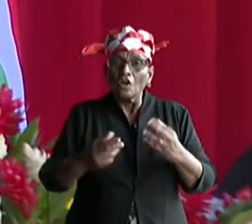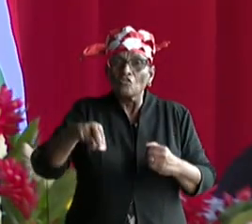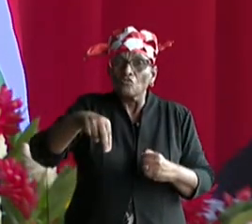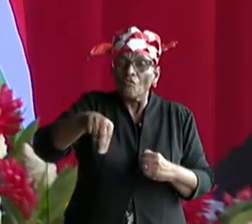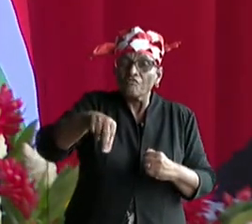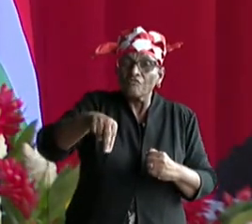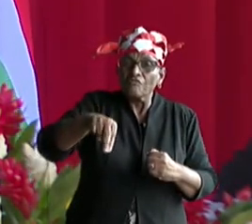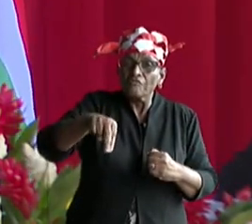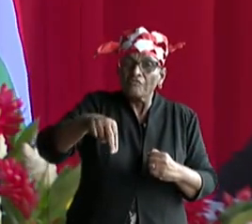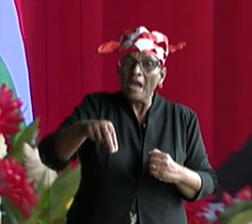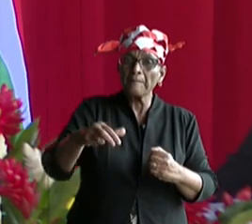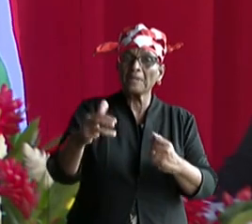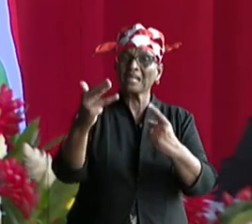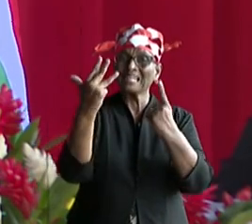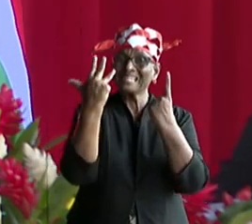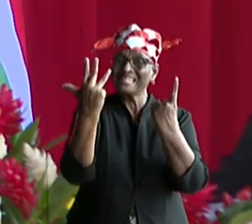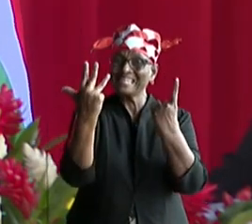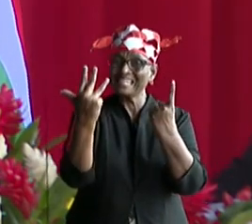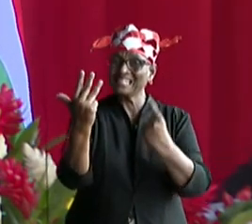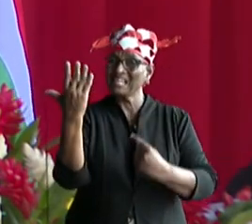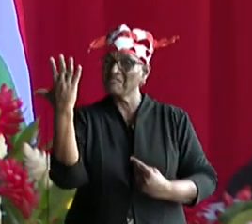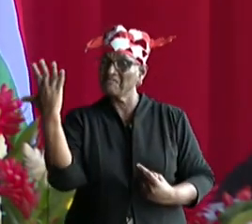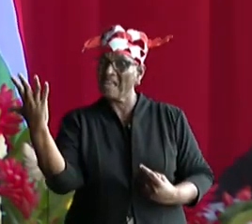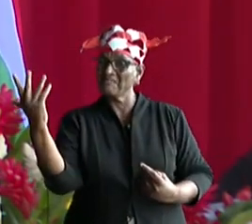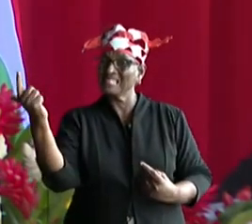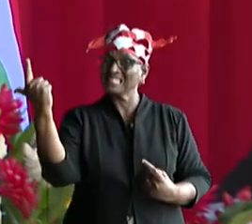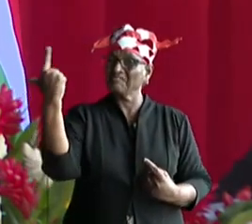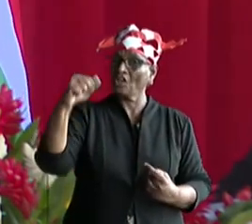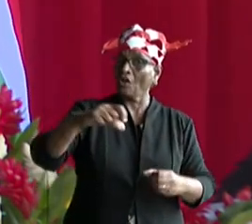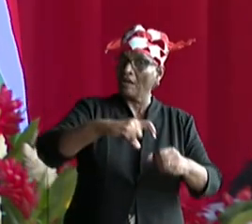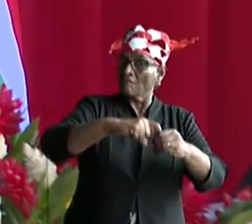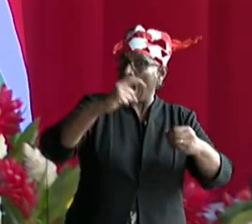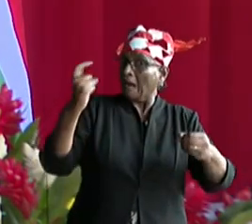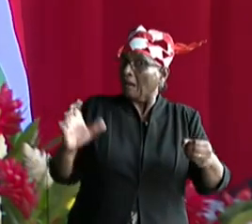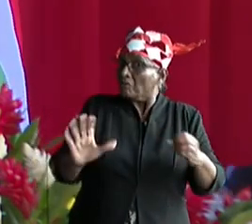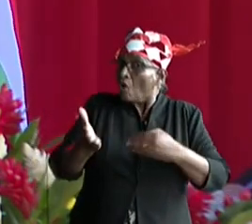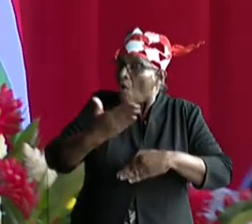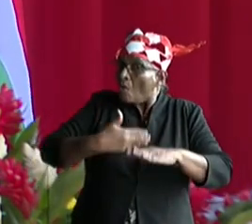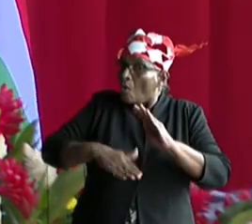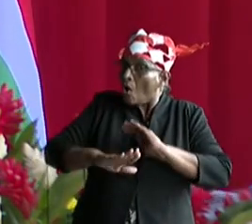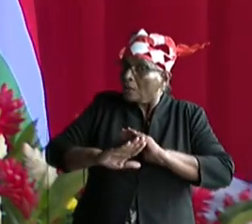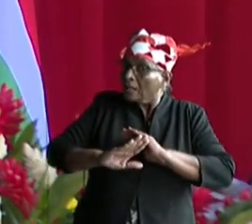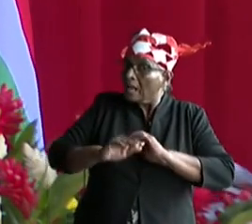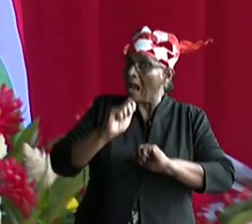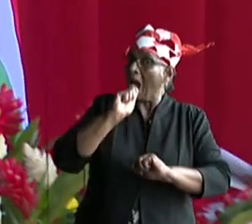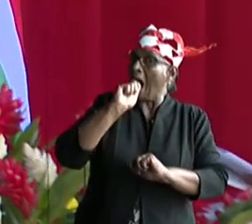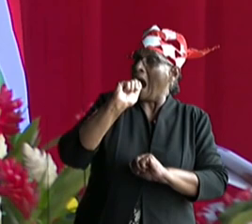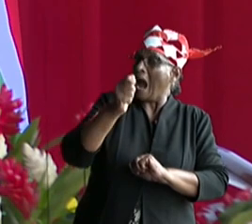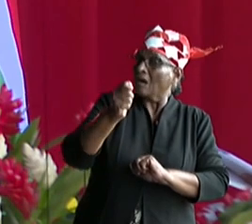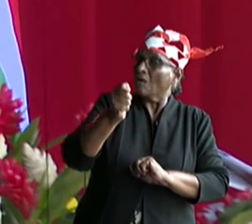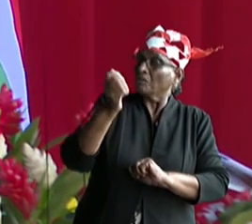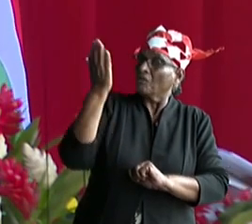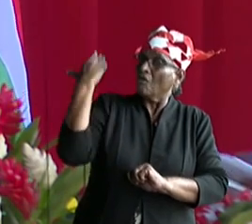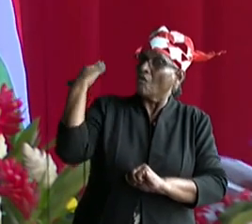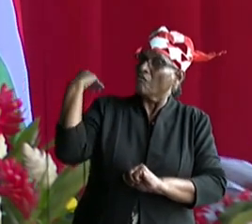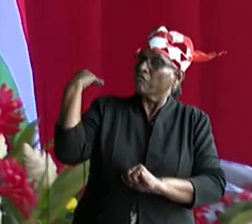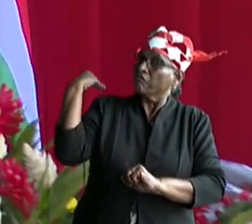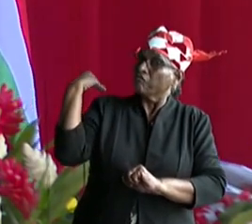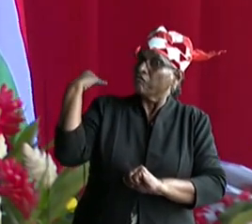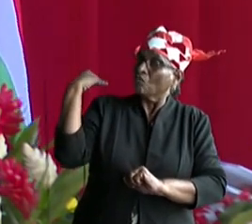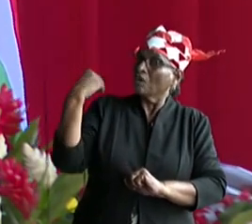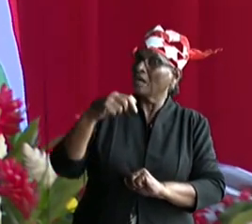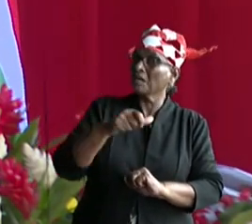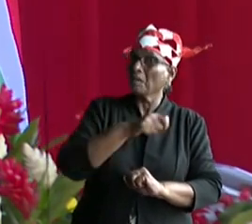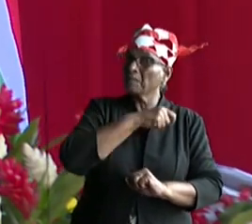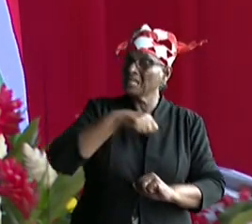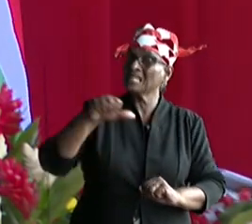november 1975 onafhankelijk zou worden, de aankondiging door de toenmalige minister-president